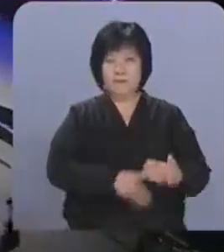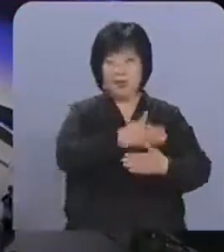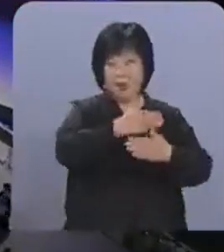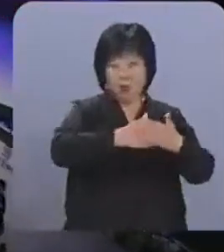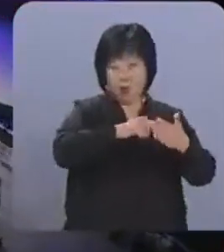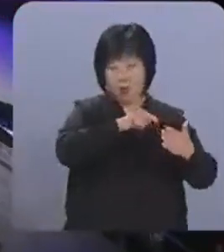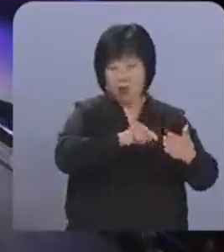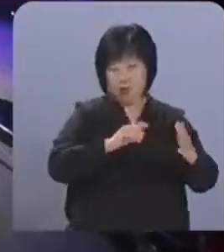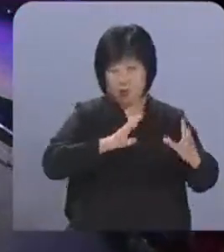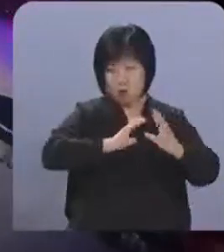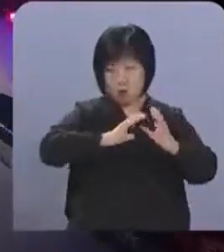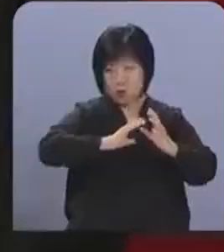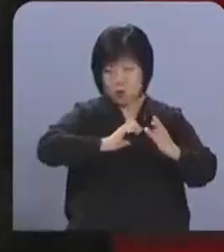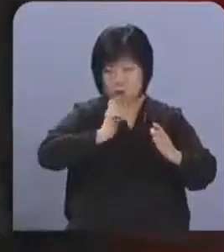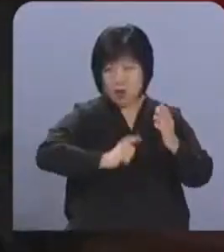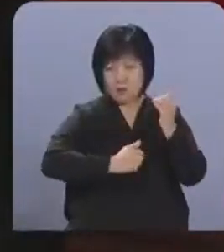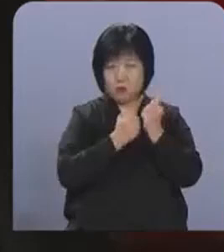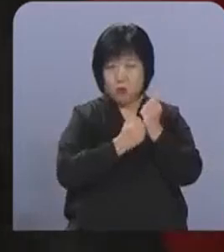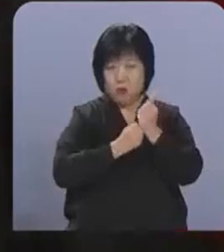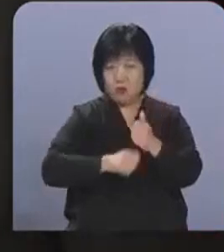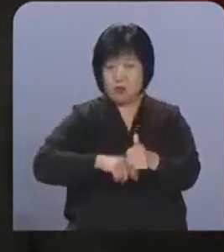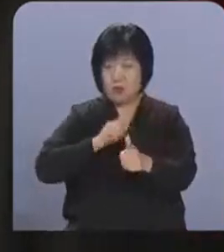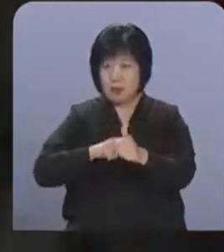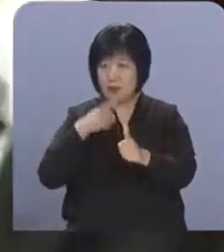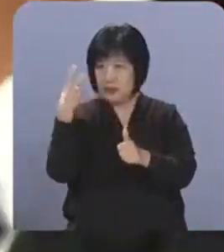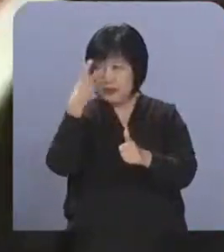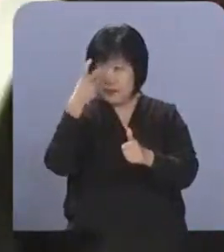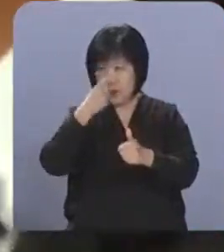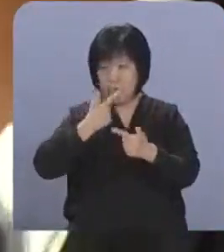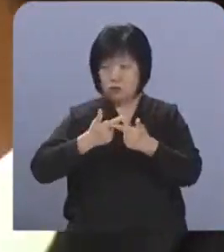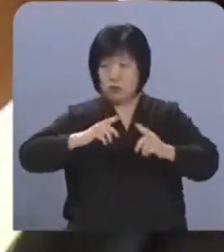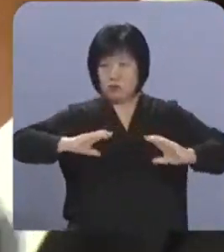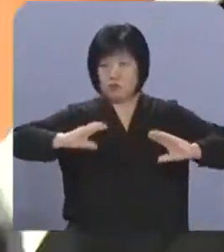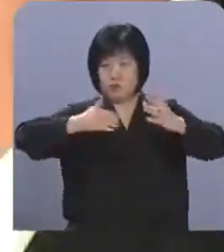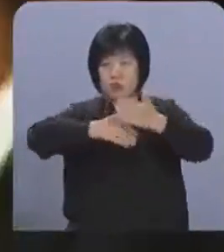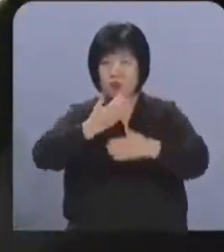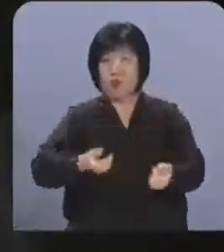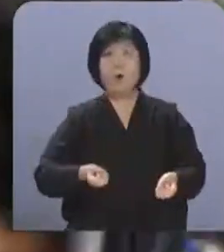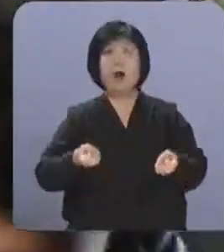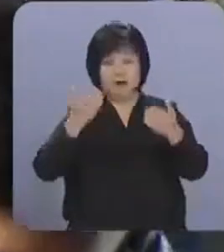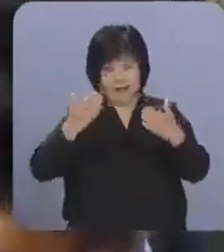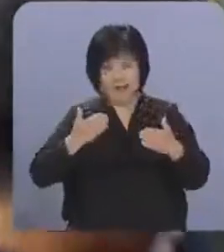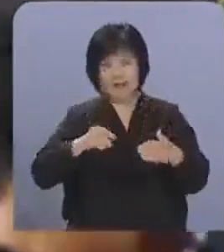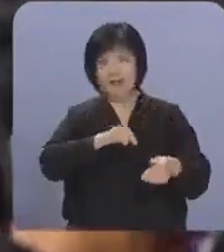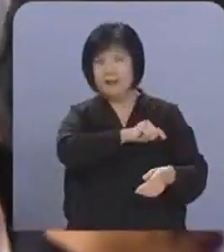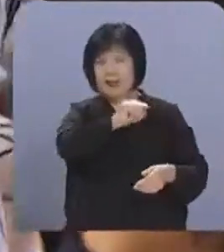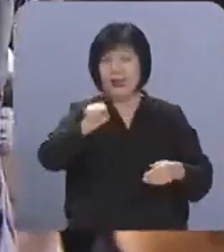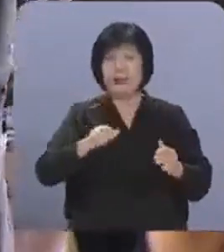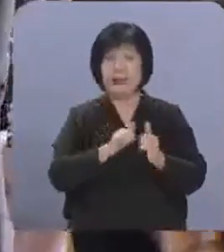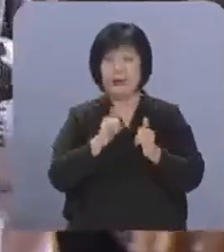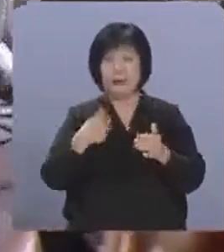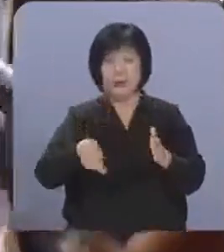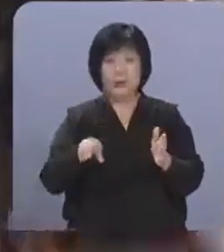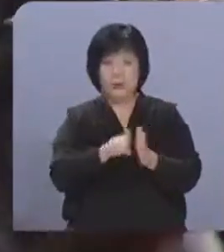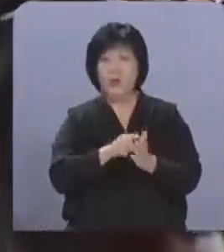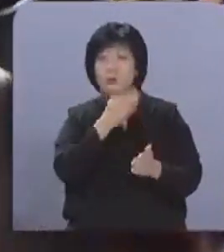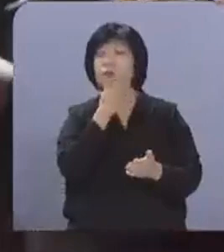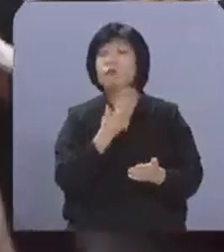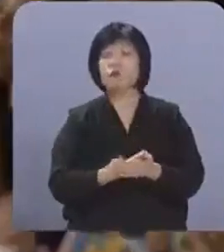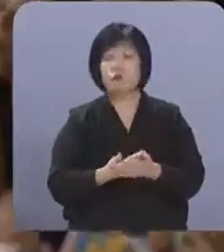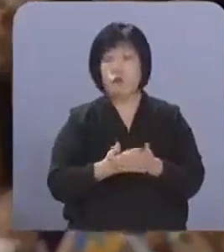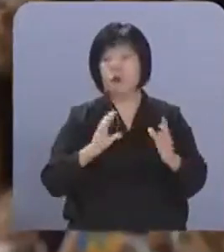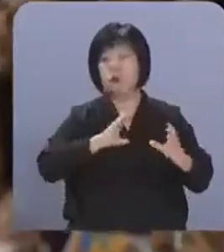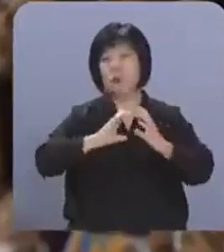영화에서도 소통을 강조한 닝하오 감독은 부산국제영화제는 영화인들을 위한 중요한 소통의 장이라며 영화제 안팎의